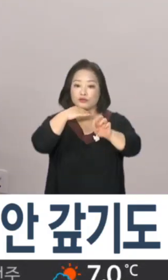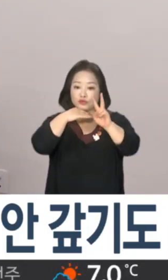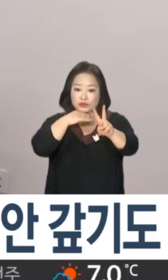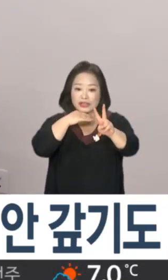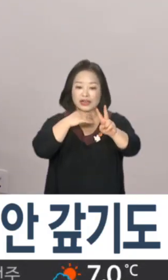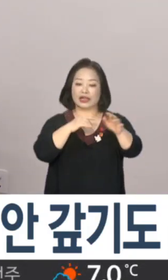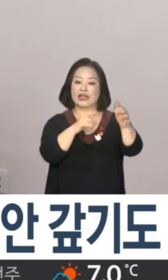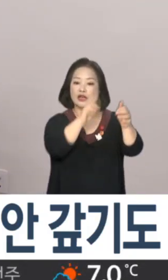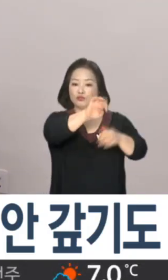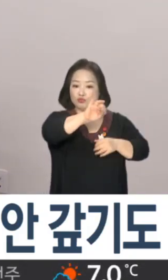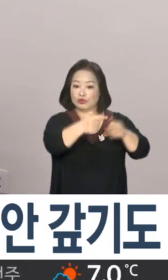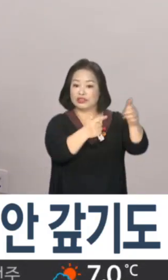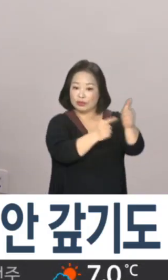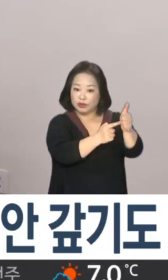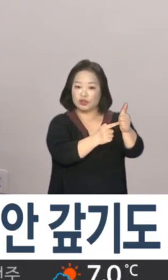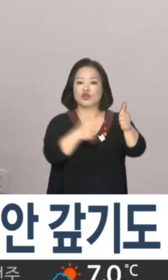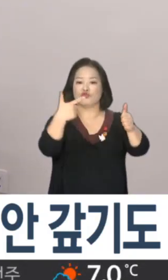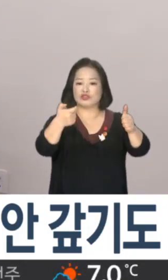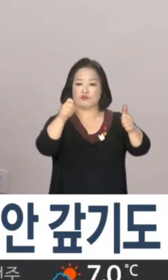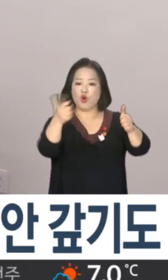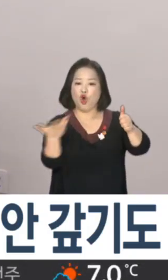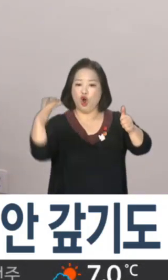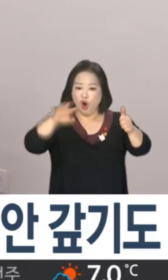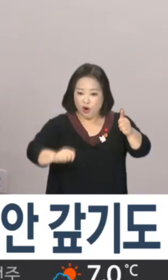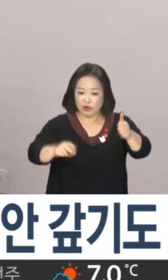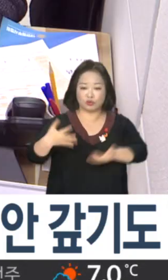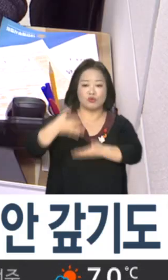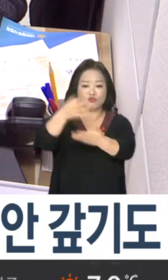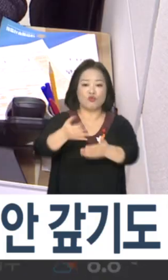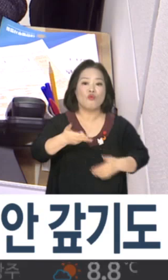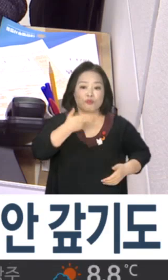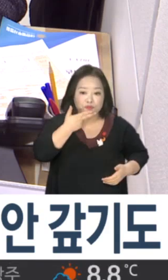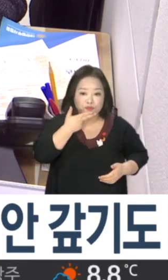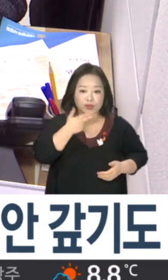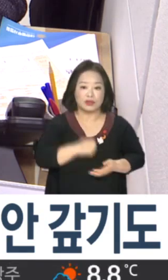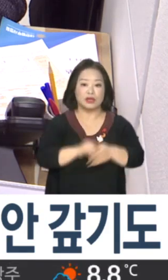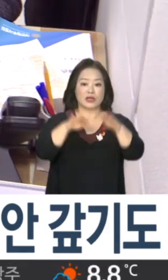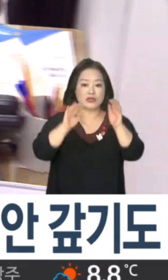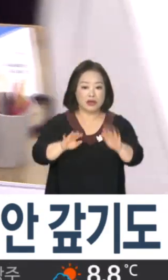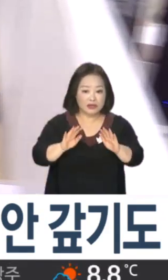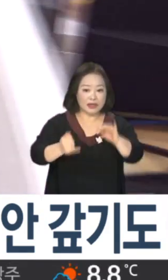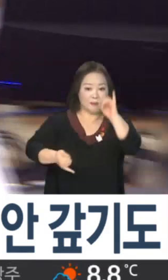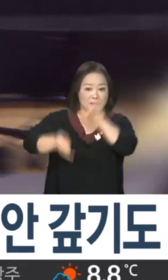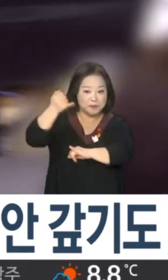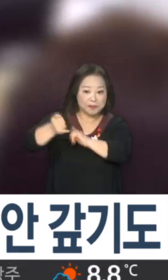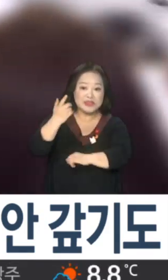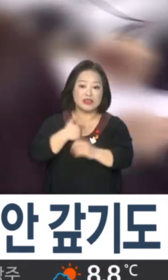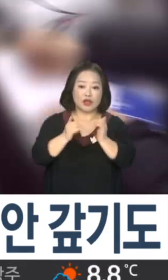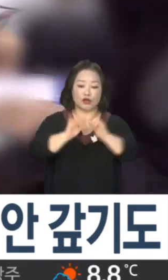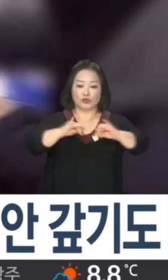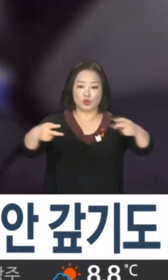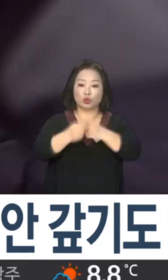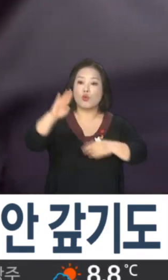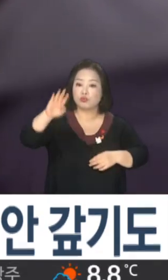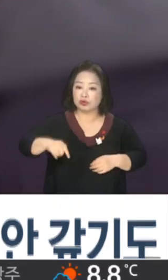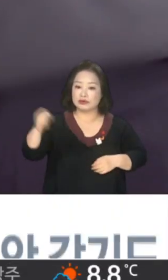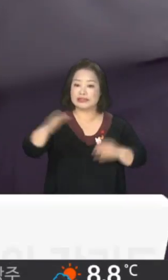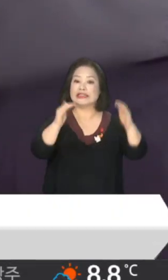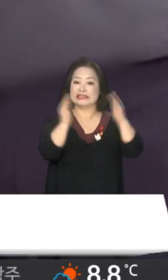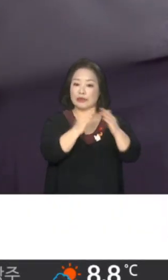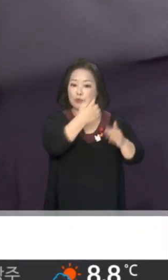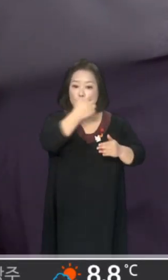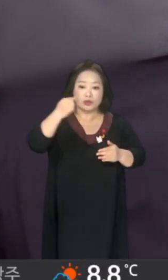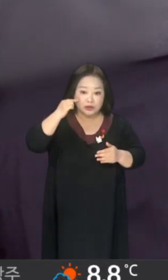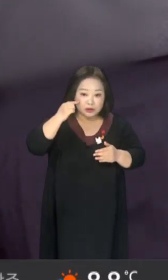문시로 65억 원이 넘는 돈을 갚지 않았습니다 상습 채무 불이행자 명단은 국토교통부와 주택도시